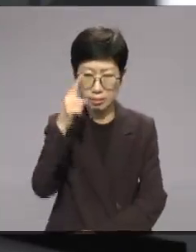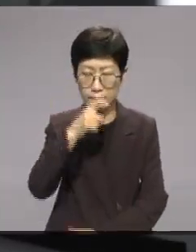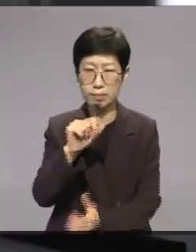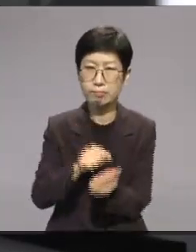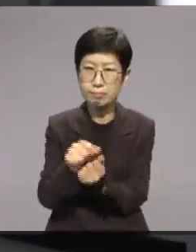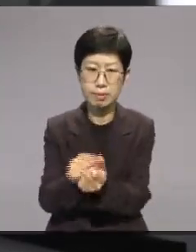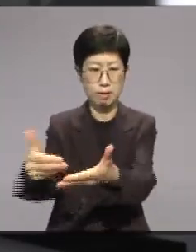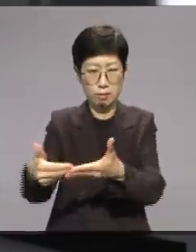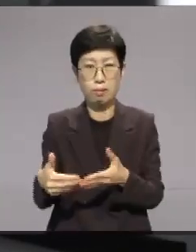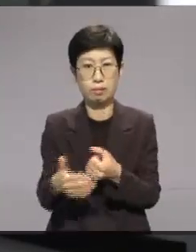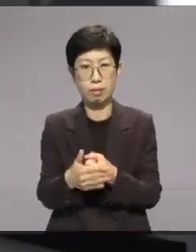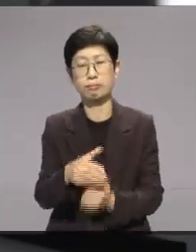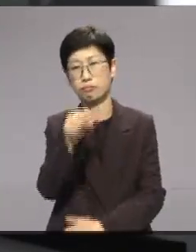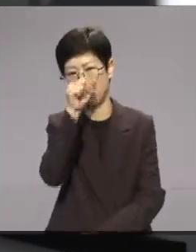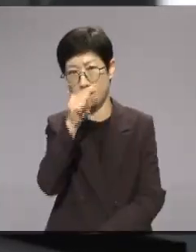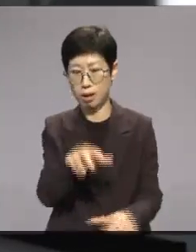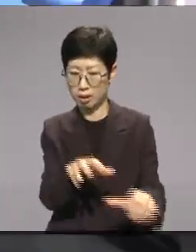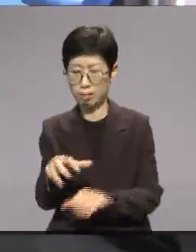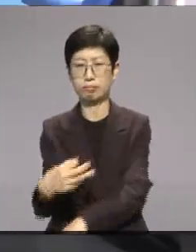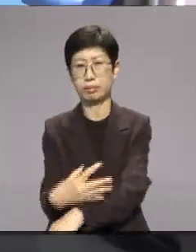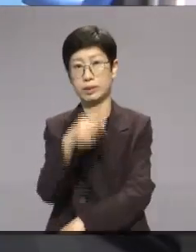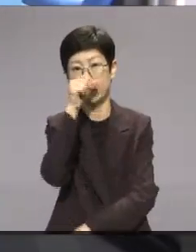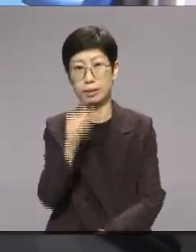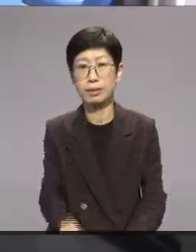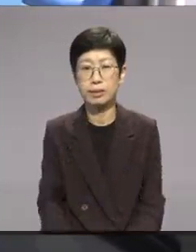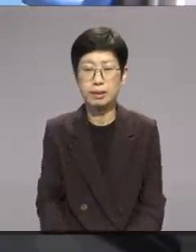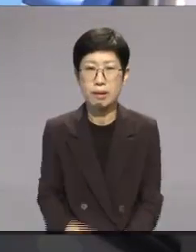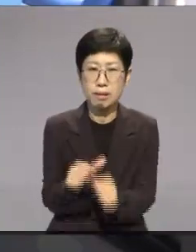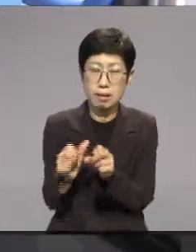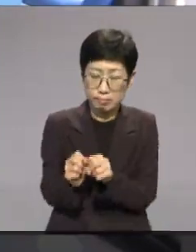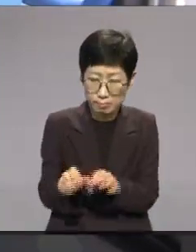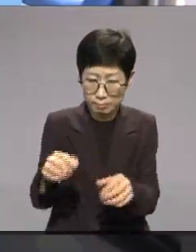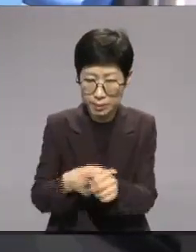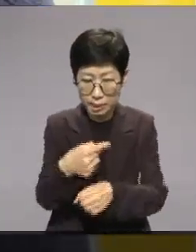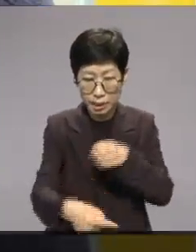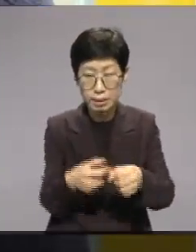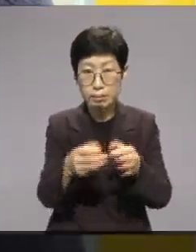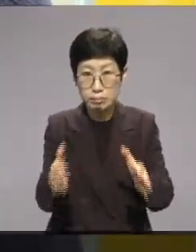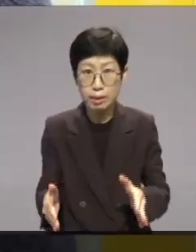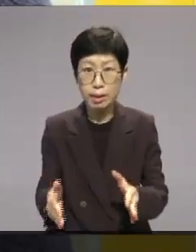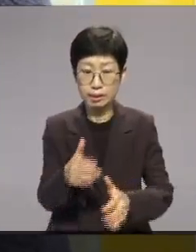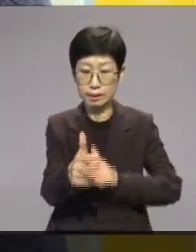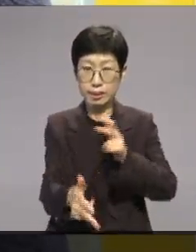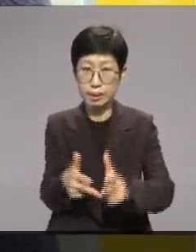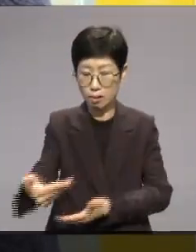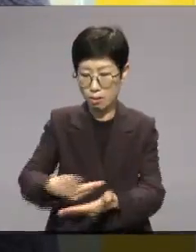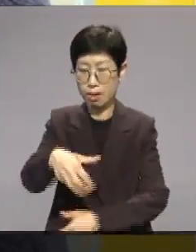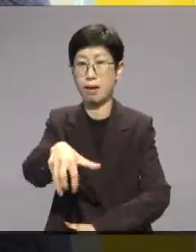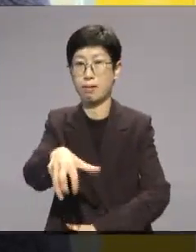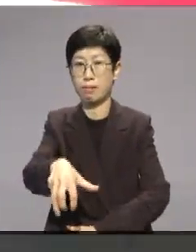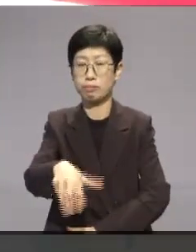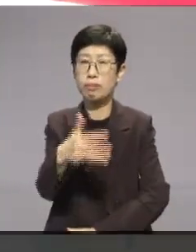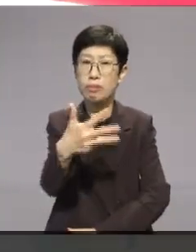때문에 굉장히 유용하게 이용할 수 있습니다 입소문이 나면서 1년여 만에 세탁소 거래처는 여덟